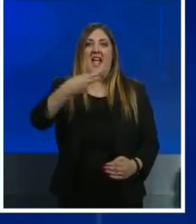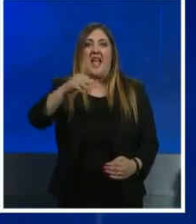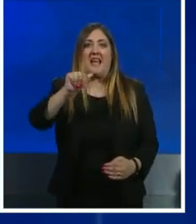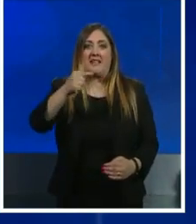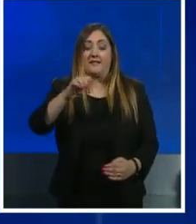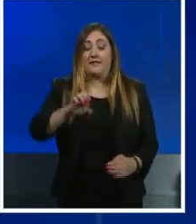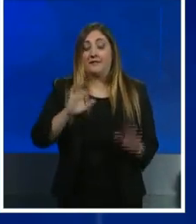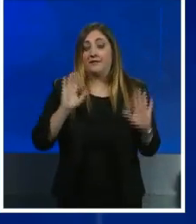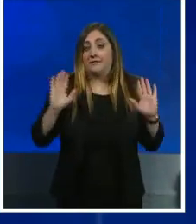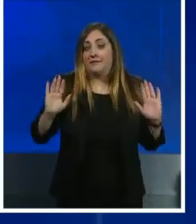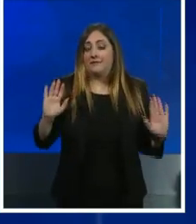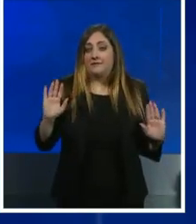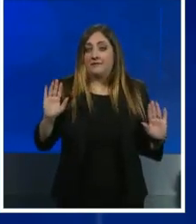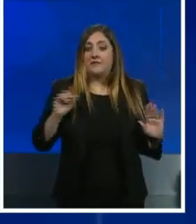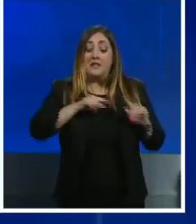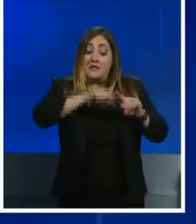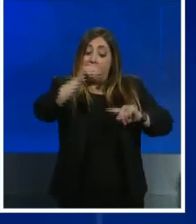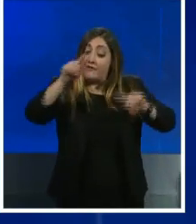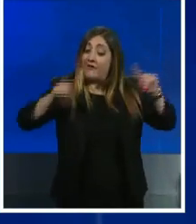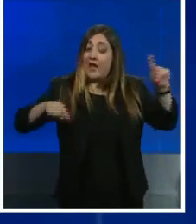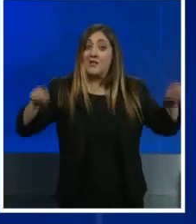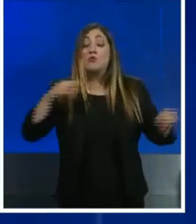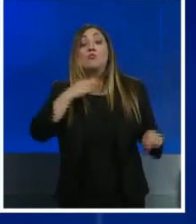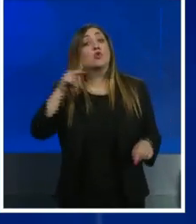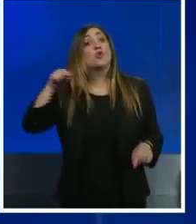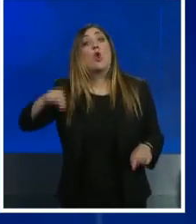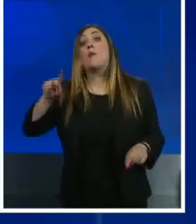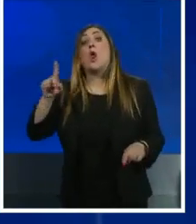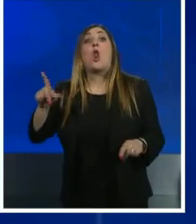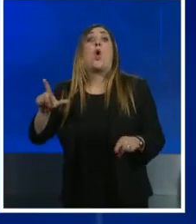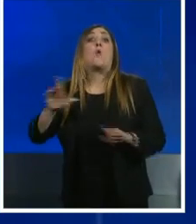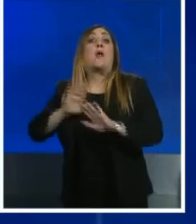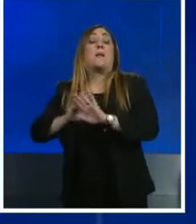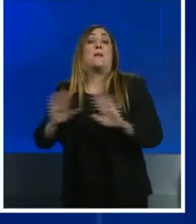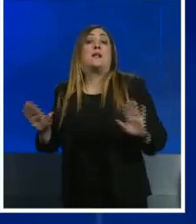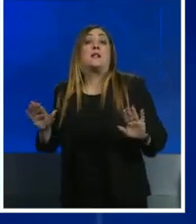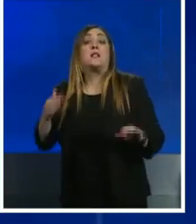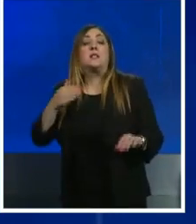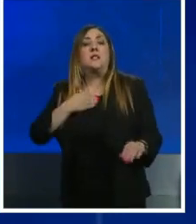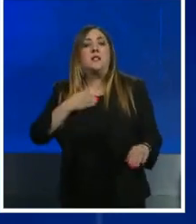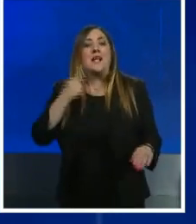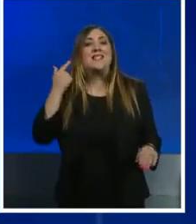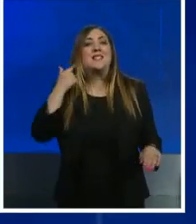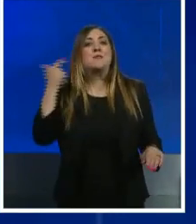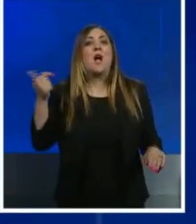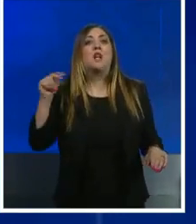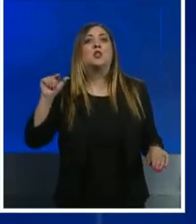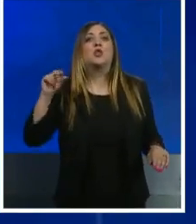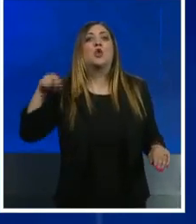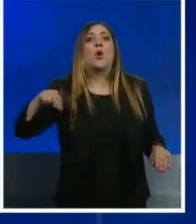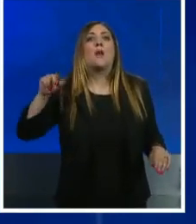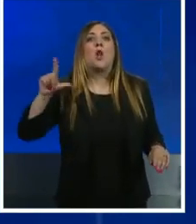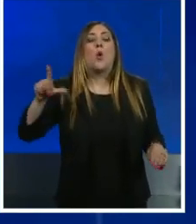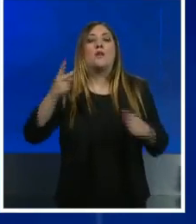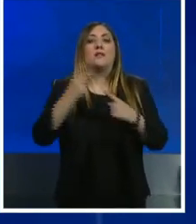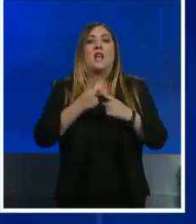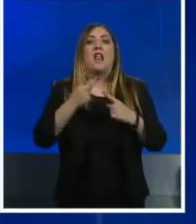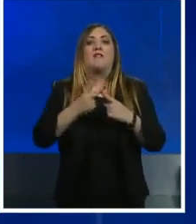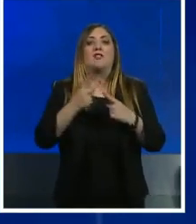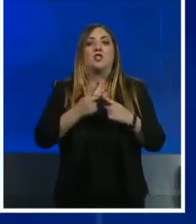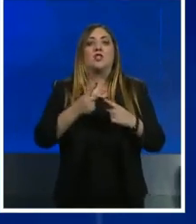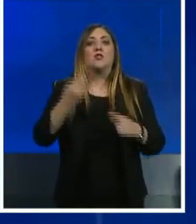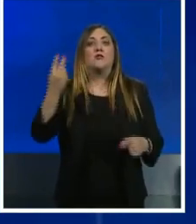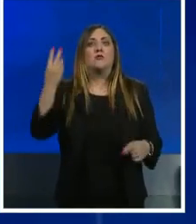ta' diversi nies. Jina smajtek fuq il-television Norman tgħid riċentement mhux 20 sena ilu, April li